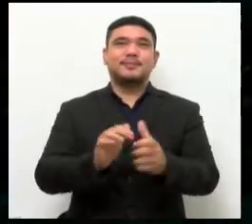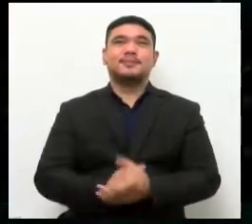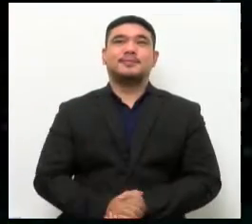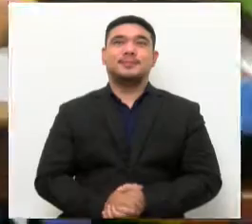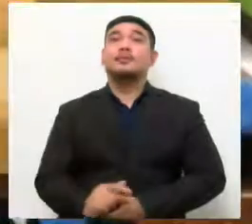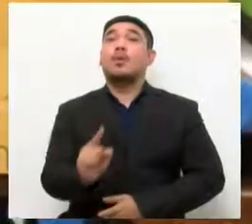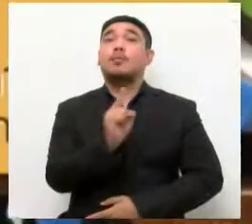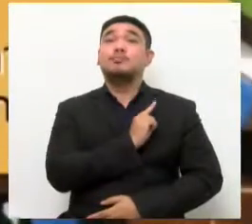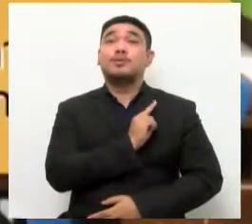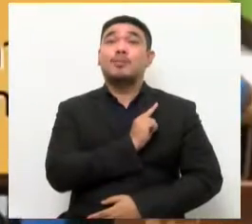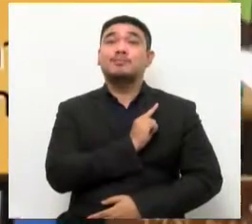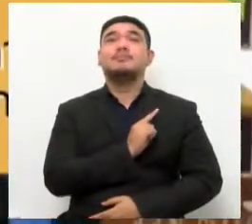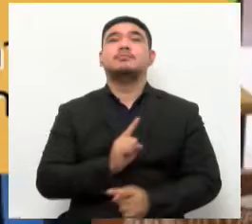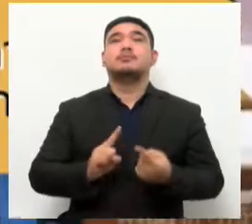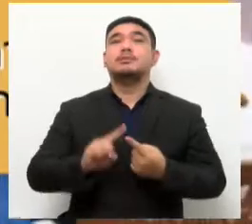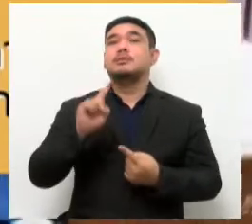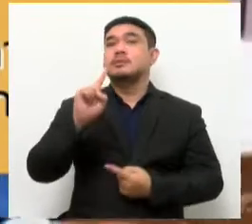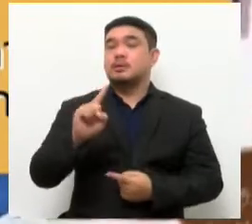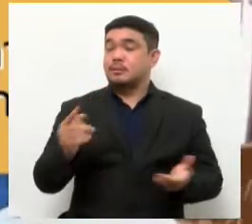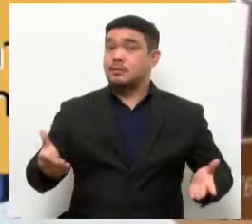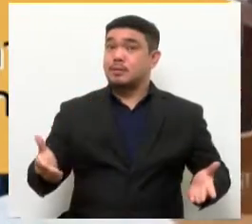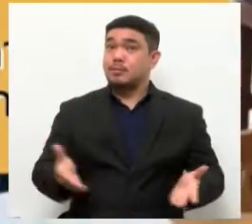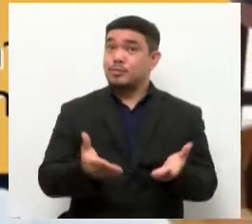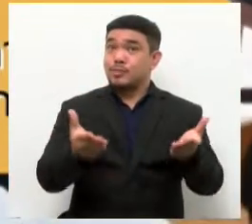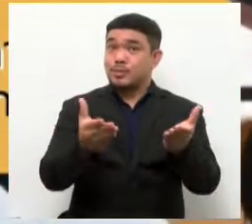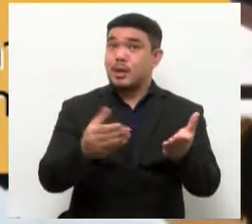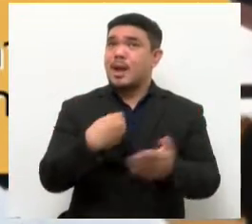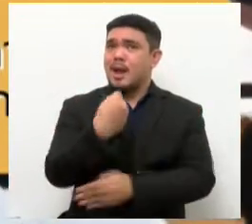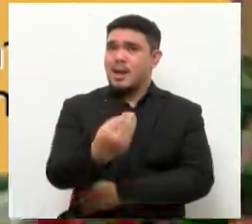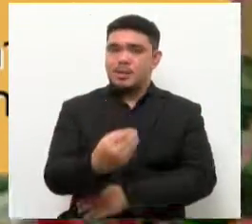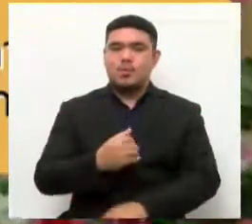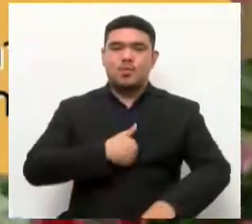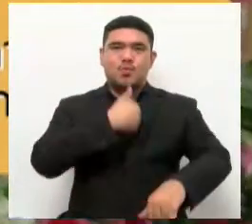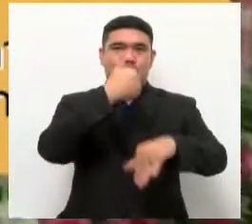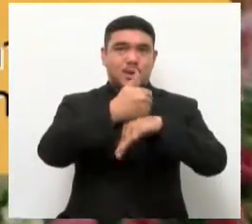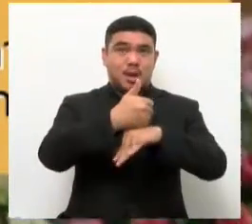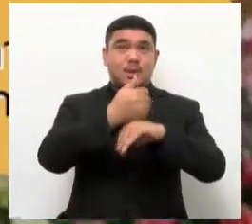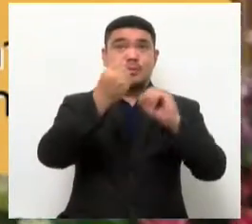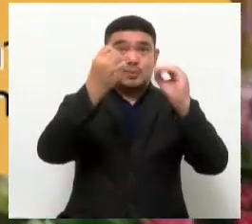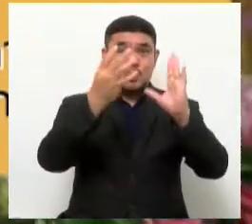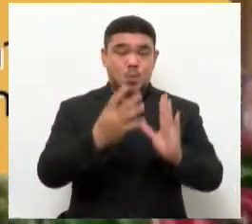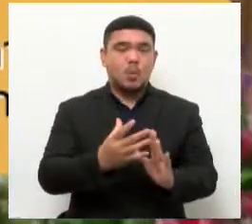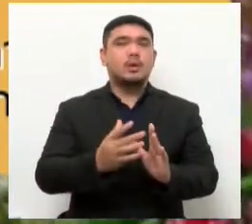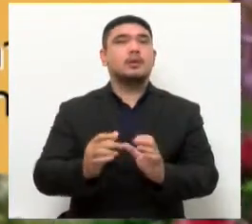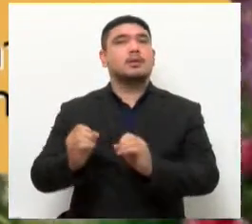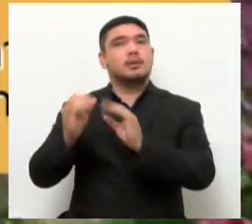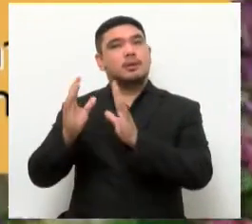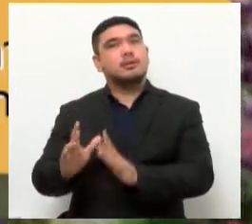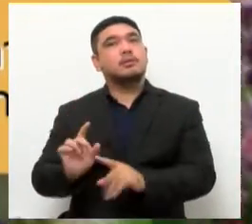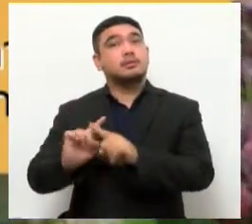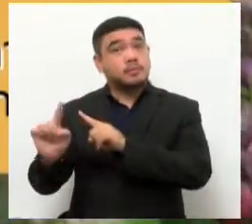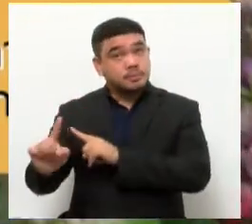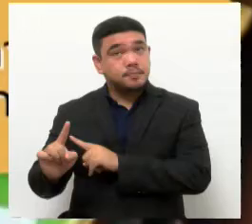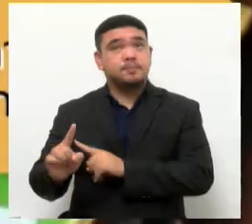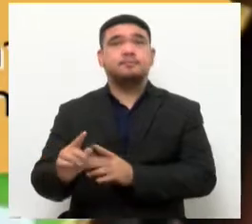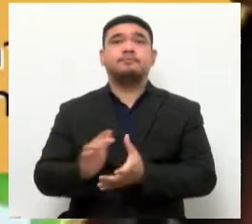พันธกิจ 1. ส่งเสริมสนับสนุนให้ผู้บริหารสถานศึกษาครูและบุคลากรทางการ